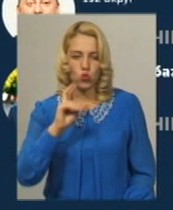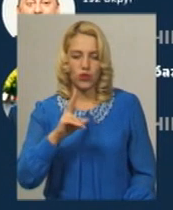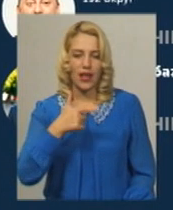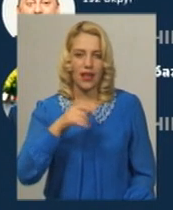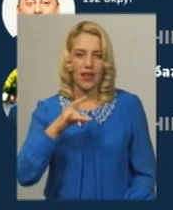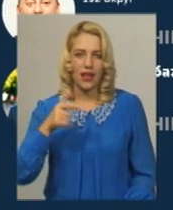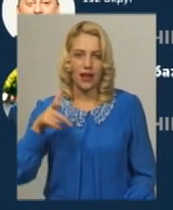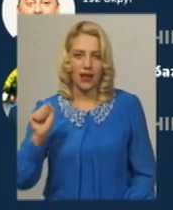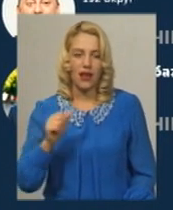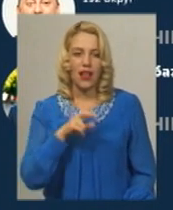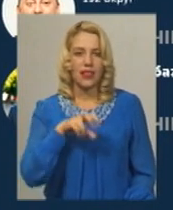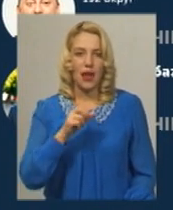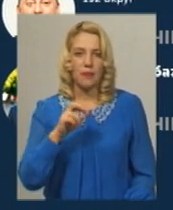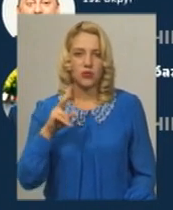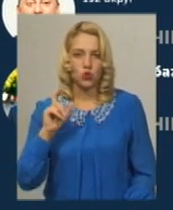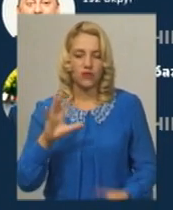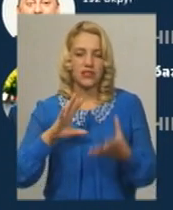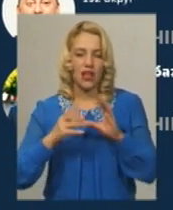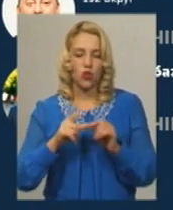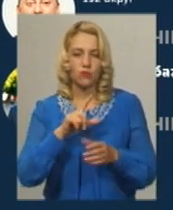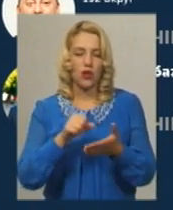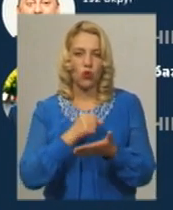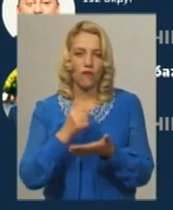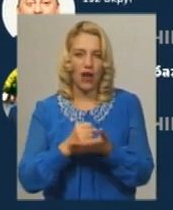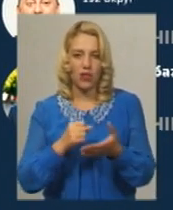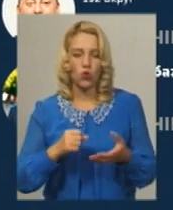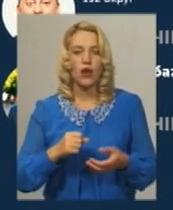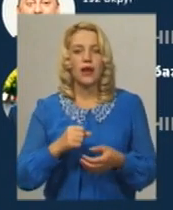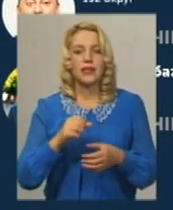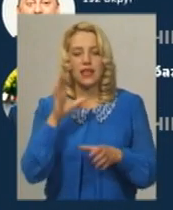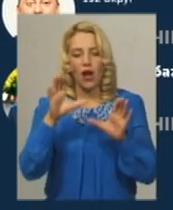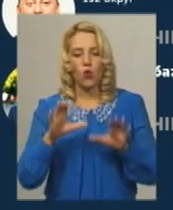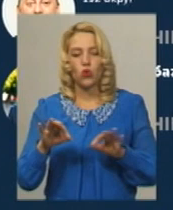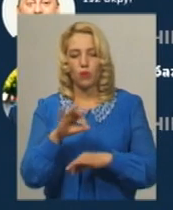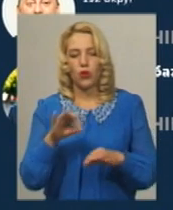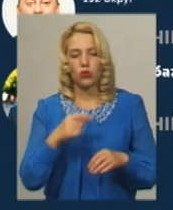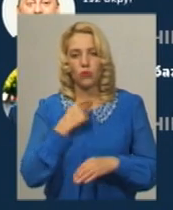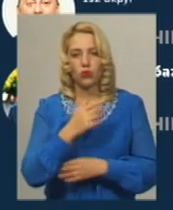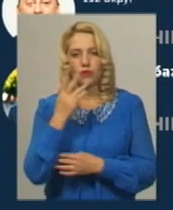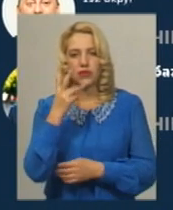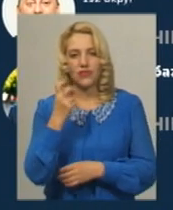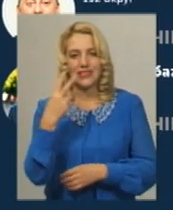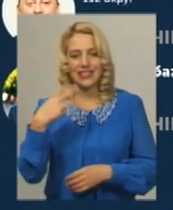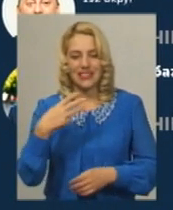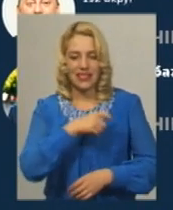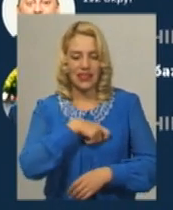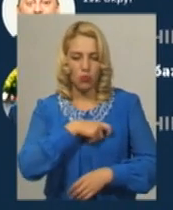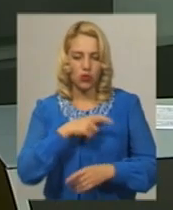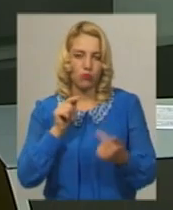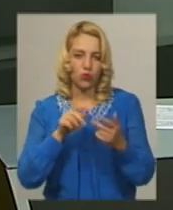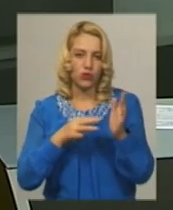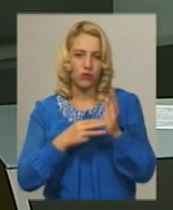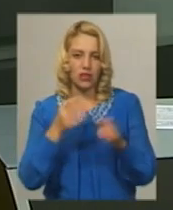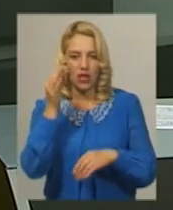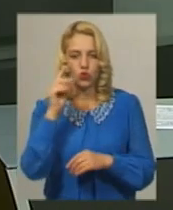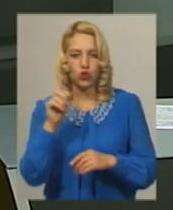Герега та Сергій Лабазюк. Загалом за ухвалу законопроекту проголосували 230 нардепів. Депів проти 8. Нагадаю, два